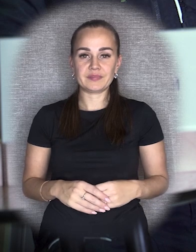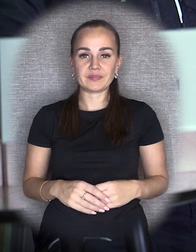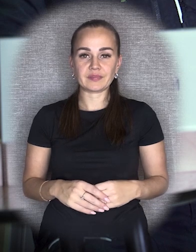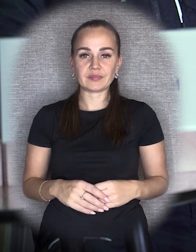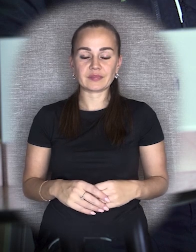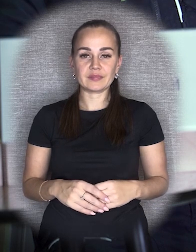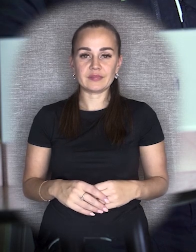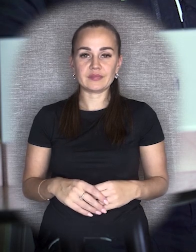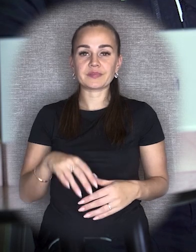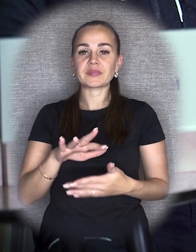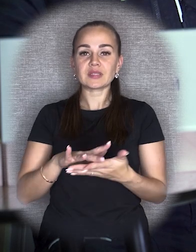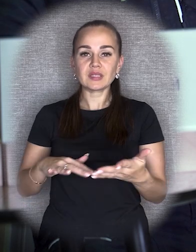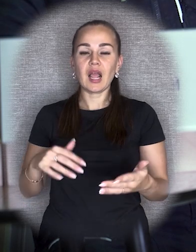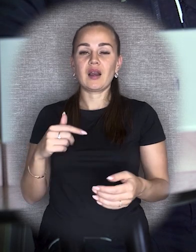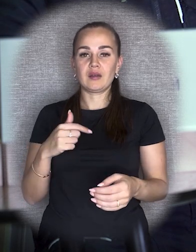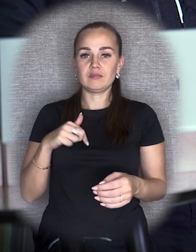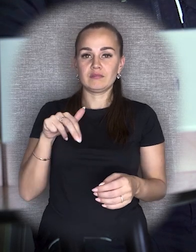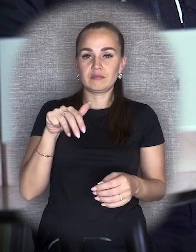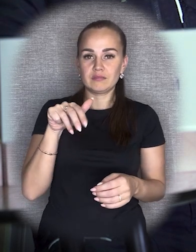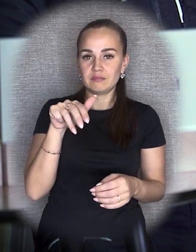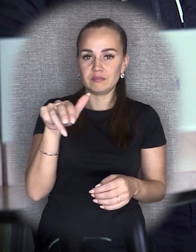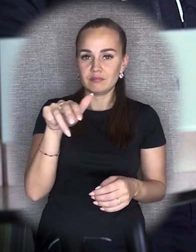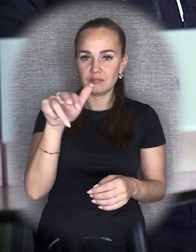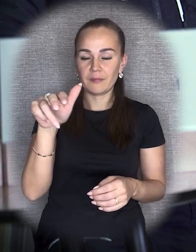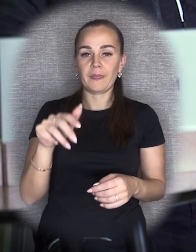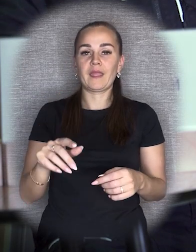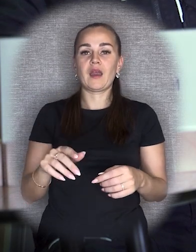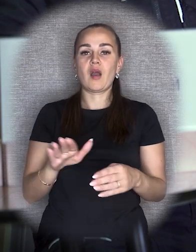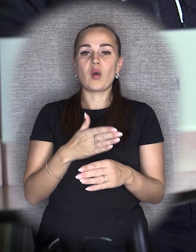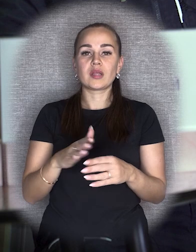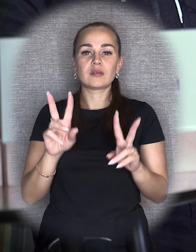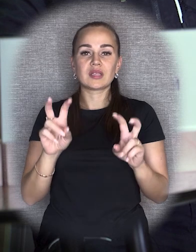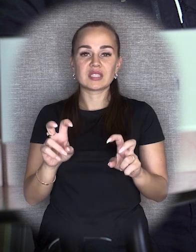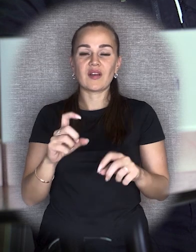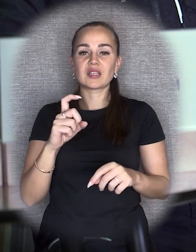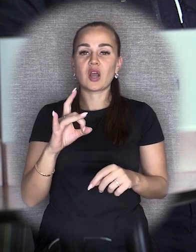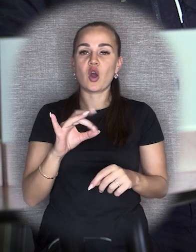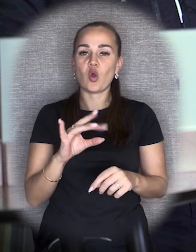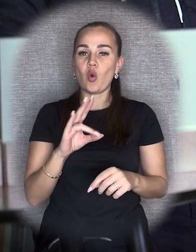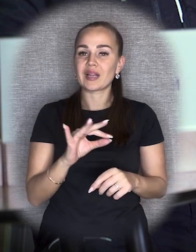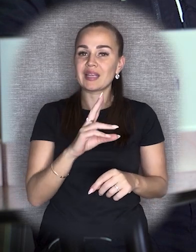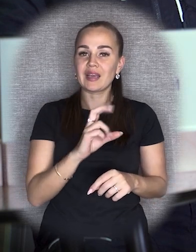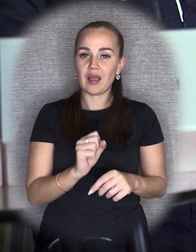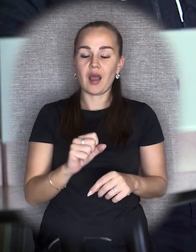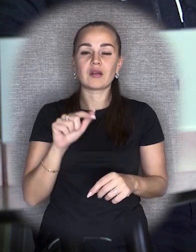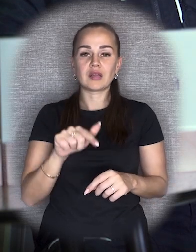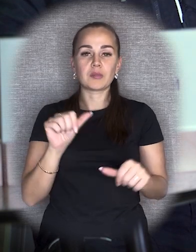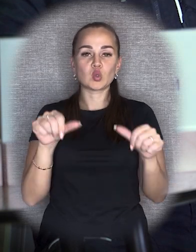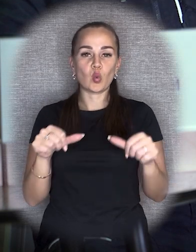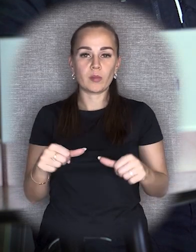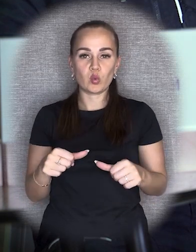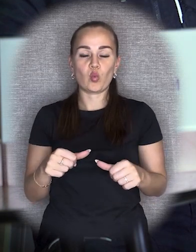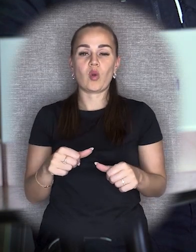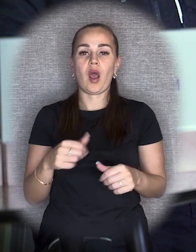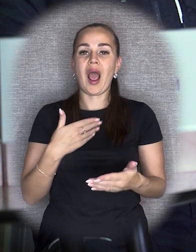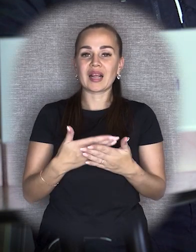творчестве. Далее мы следуем в раздел, который называется «Хроника». Там